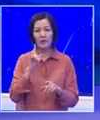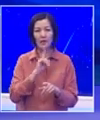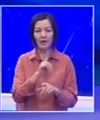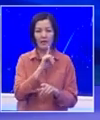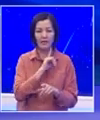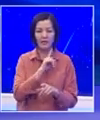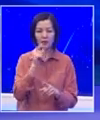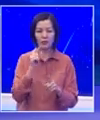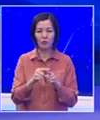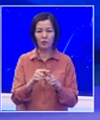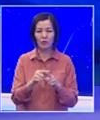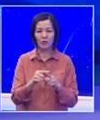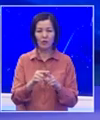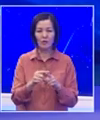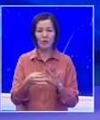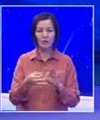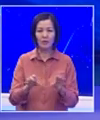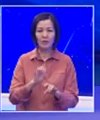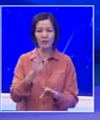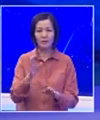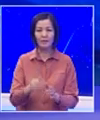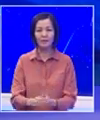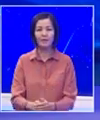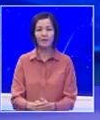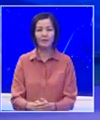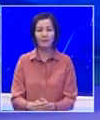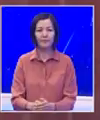жатқан әйелдердің сөзі. Тақырыпты тілшіміз толықтырады.